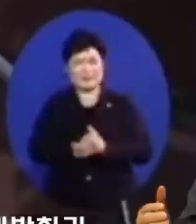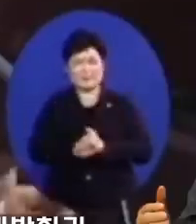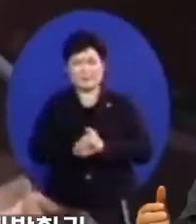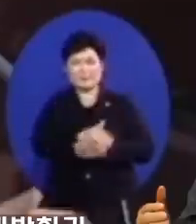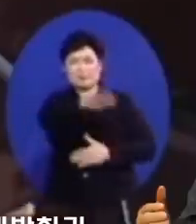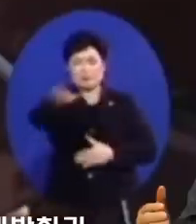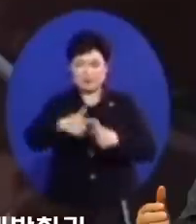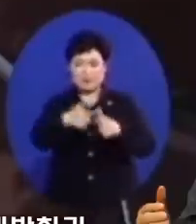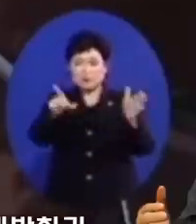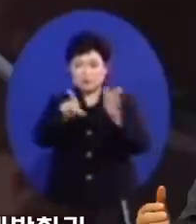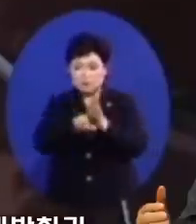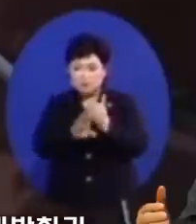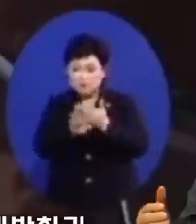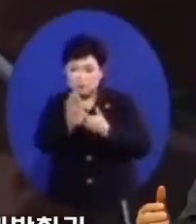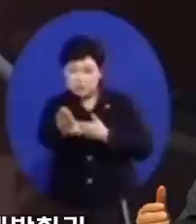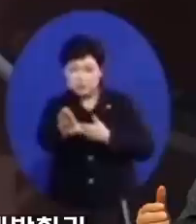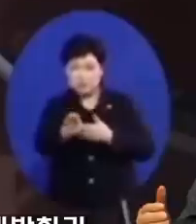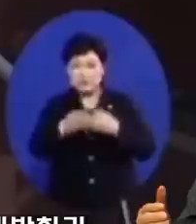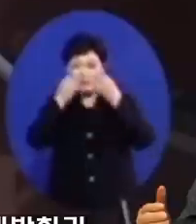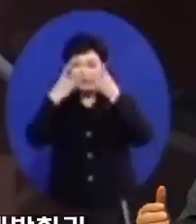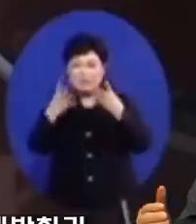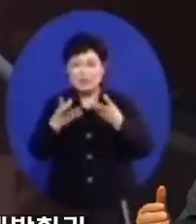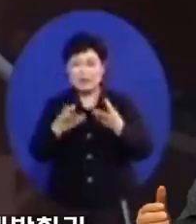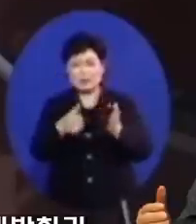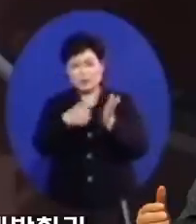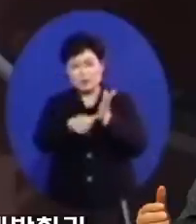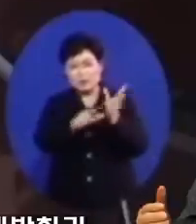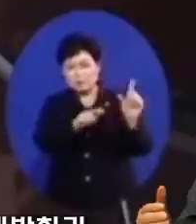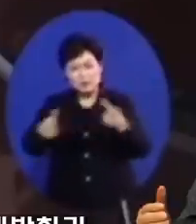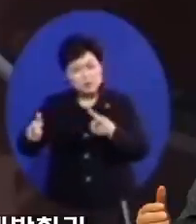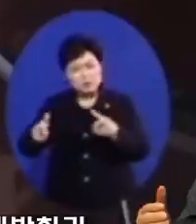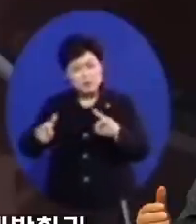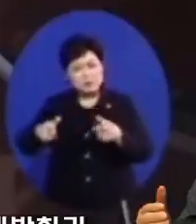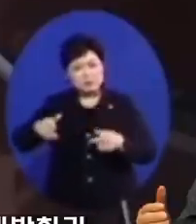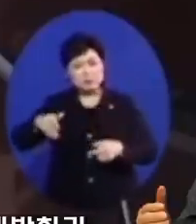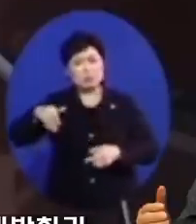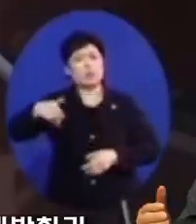우리가 예수 믿고 난 다음 새로운 피조물이 된 것을 모르고 있는 것입니다.